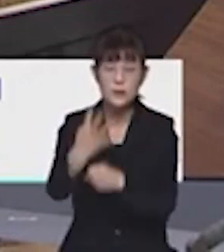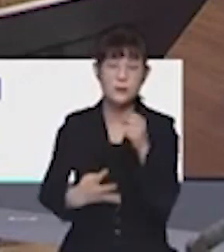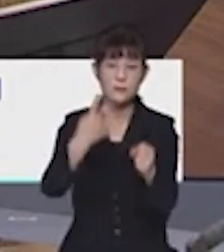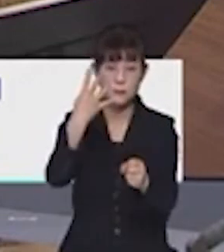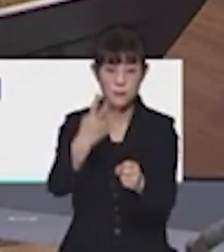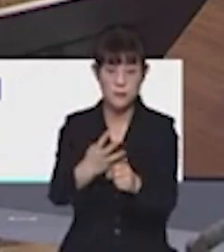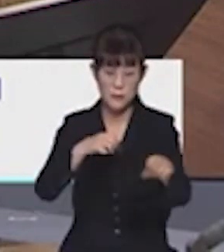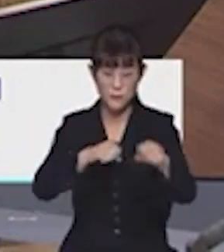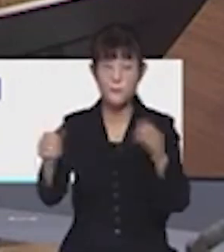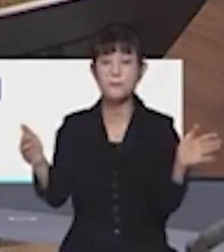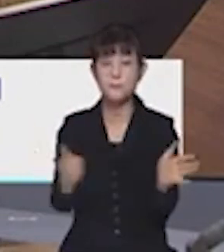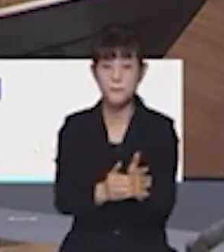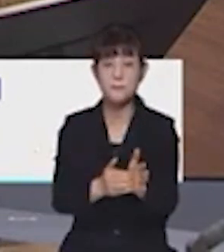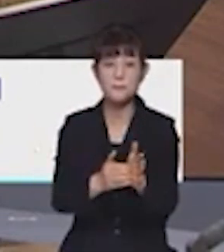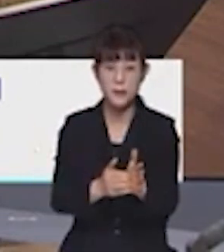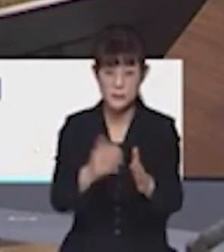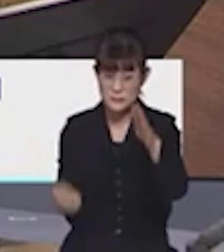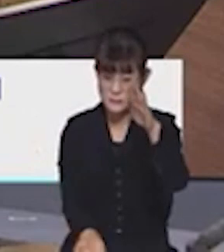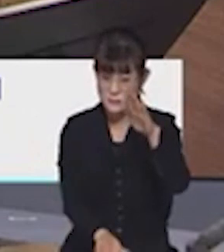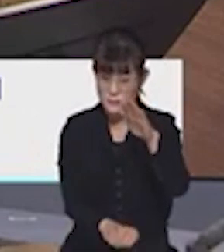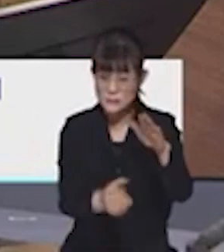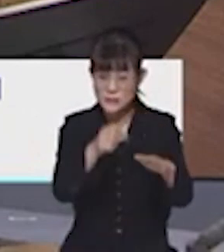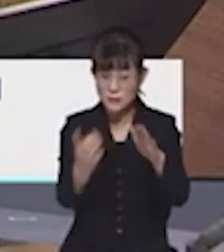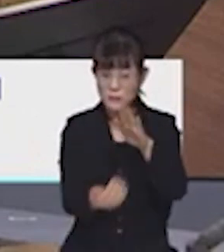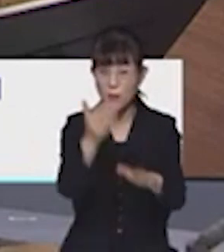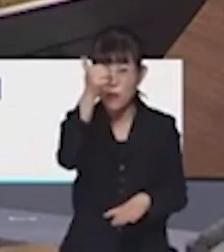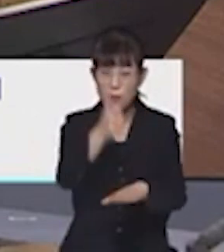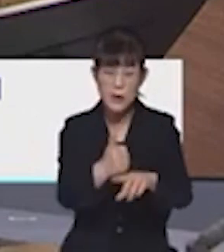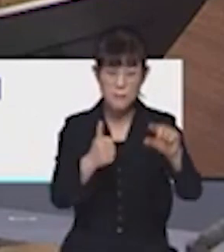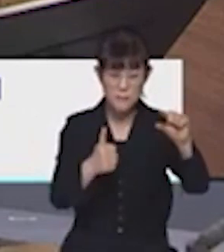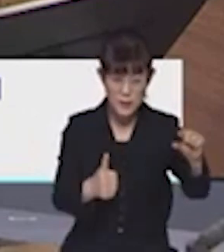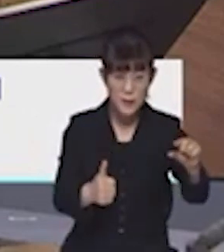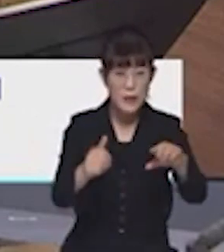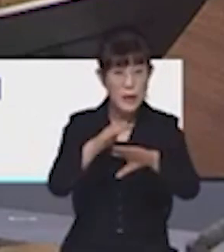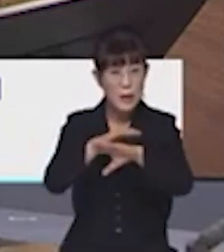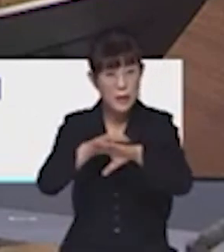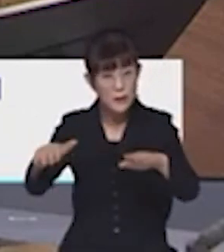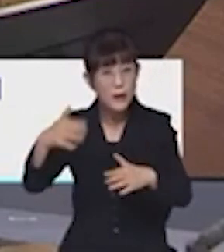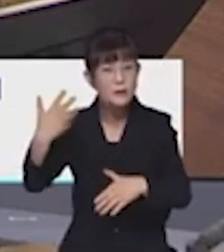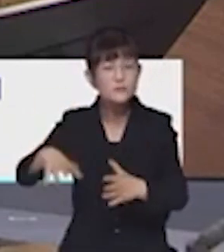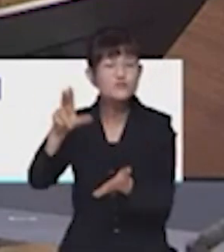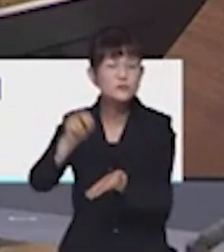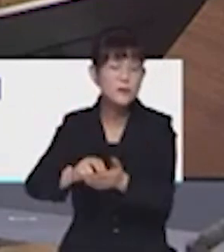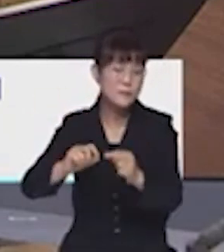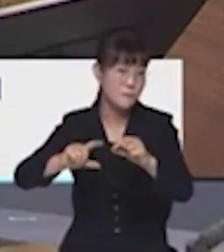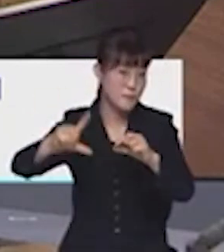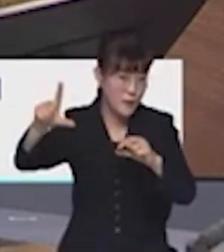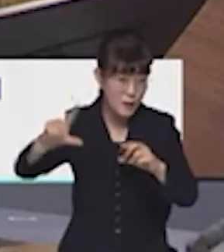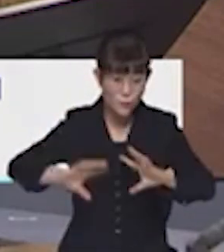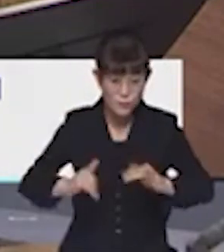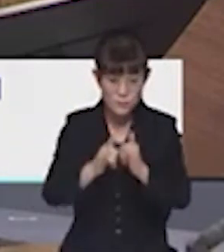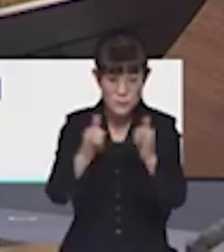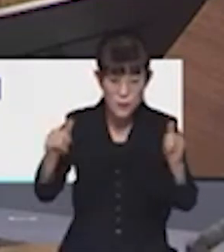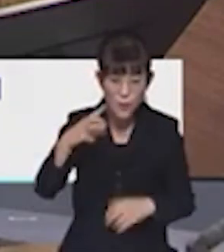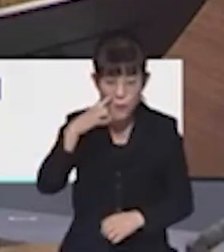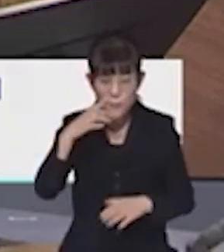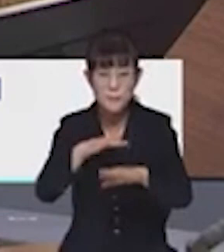활동을 마칩니다. 성과도 있었지만 대부분은 여전히 미제로 남아 있어 국민들의 궁금증을